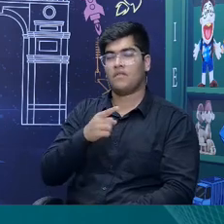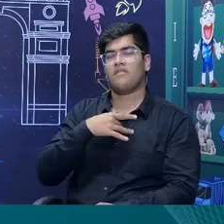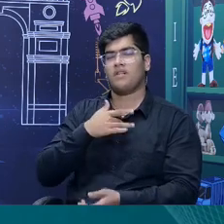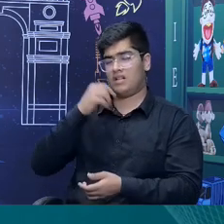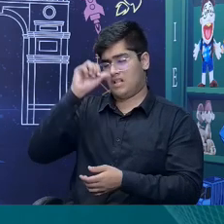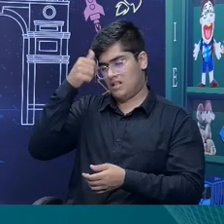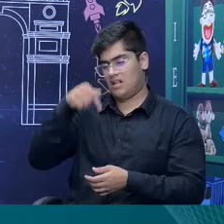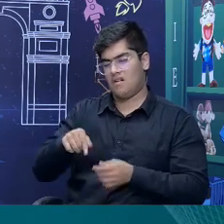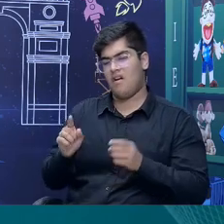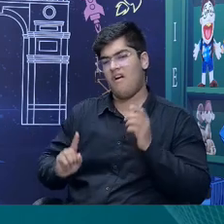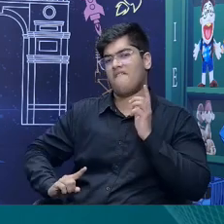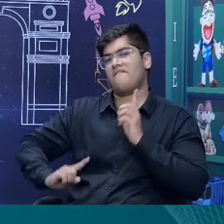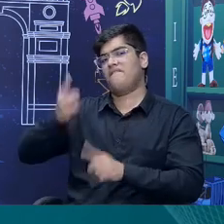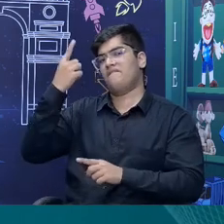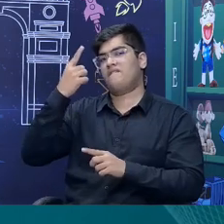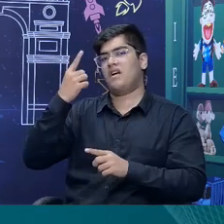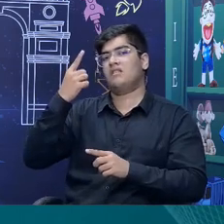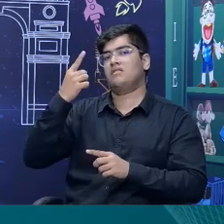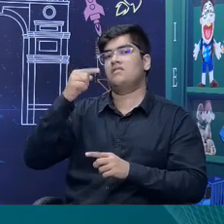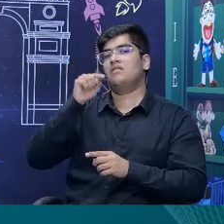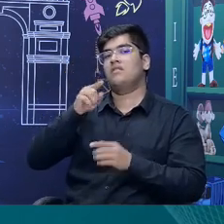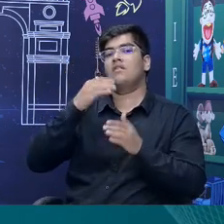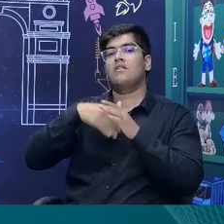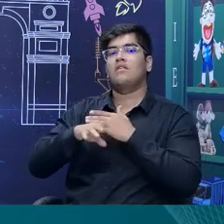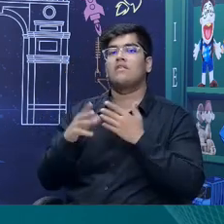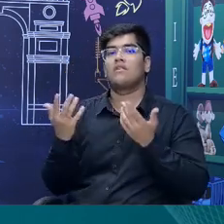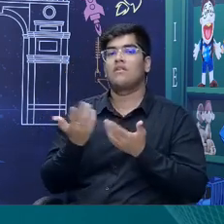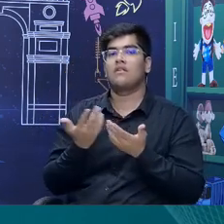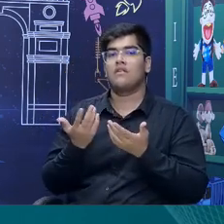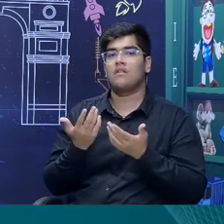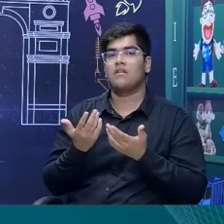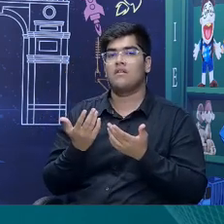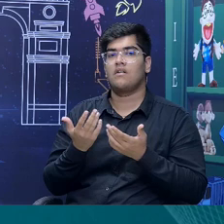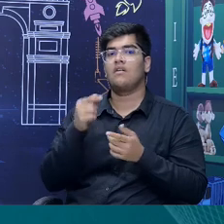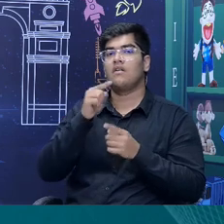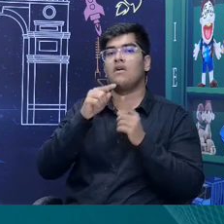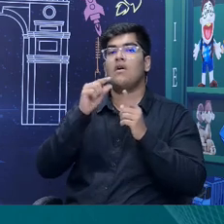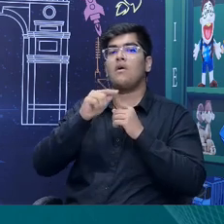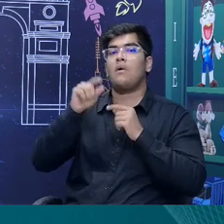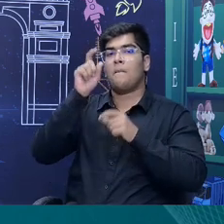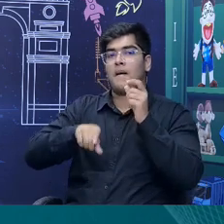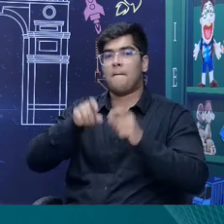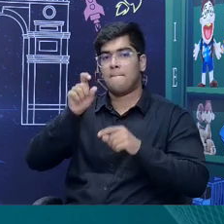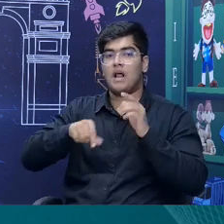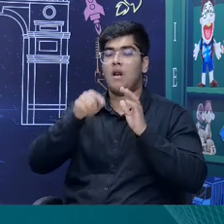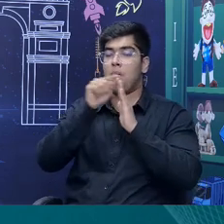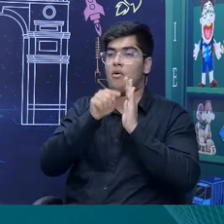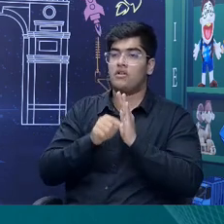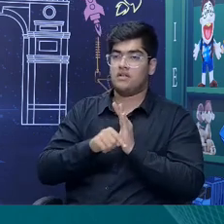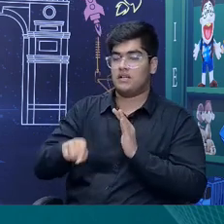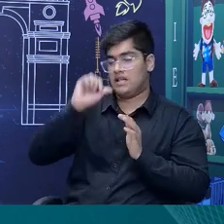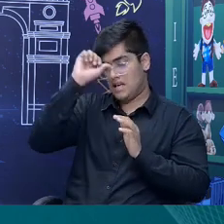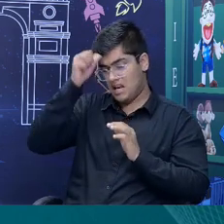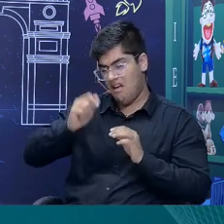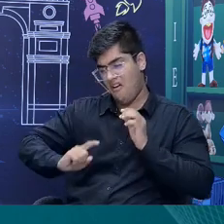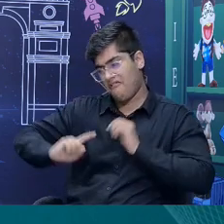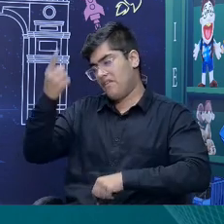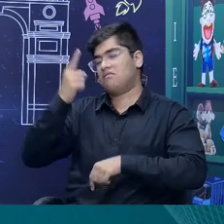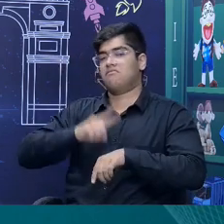कंट्री तू हैव एन पब्लिकली अनाउंस तू पापुलेशन 1952 ओके